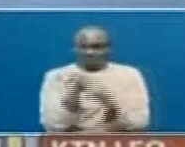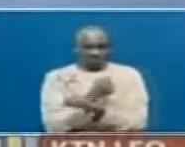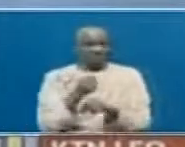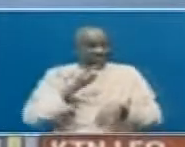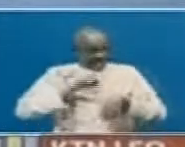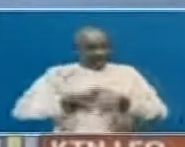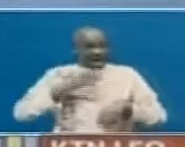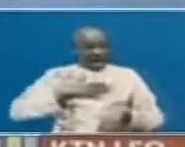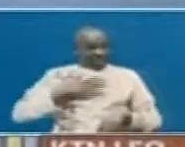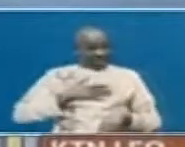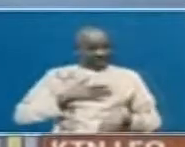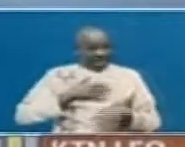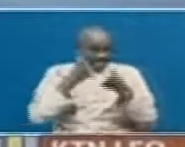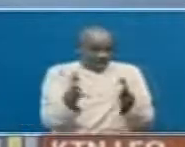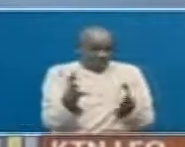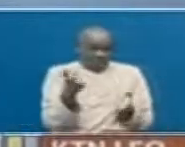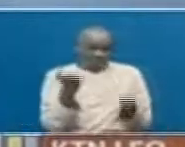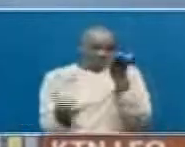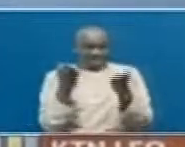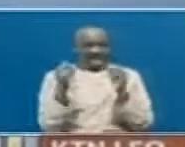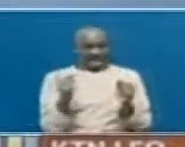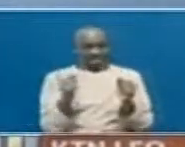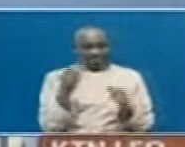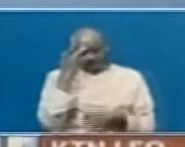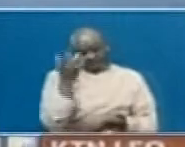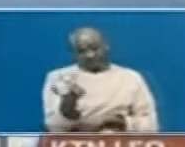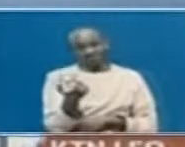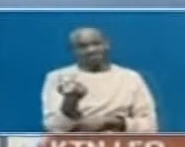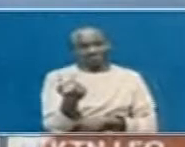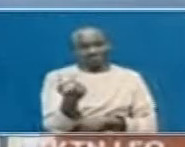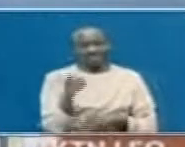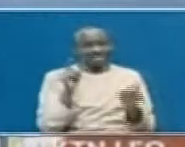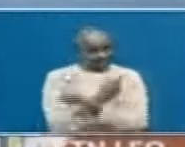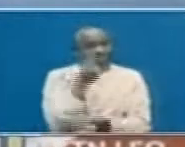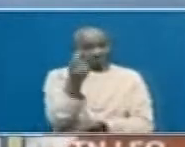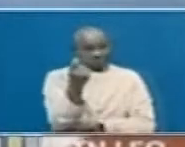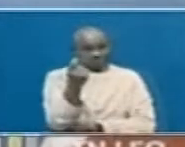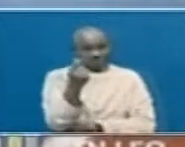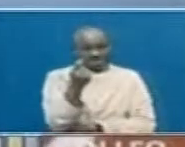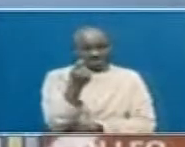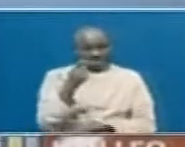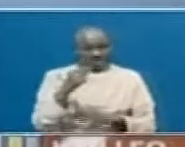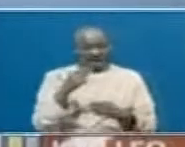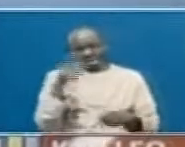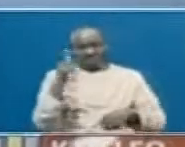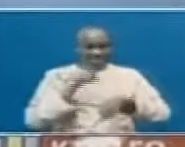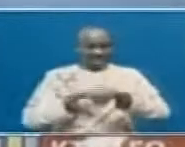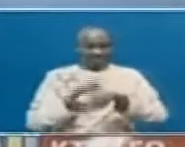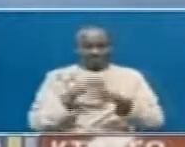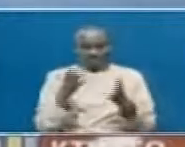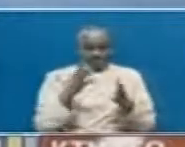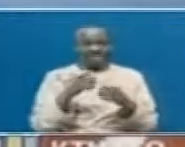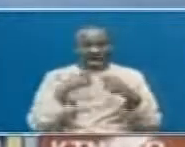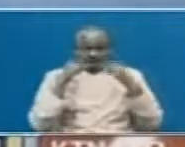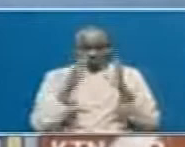wetu na sasa pia, hasa pia kwa upande wa matangazo imekuwa ni tofauti kidogo. Manake kuna wakati ambapo lazima